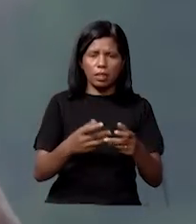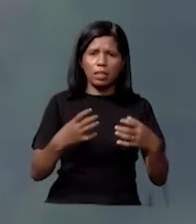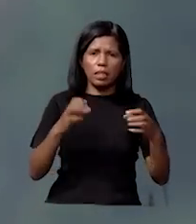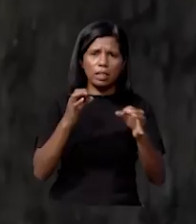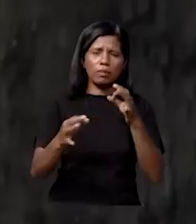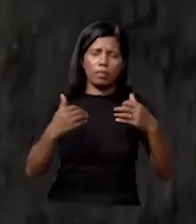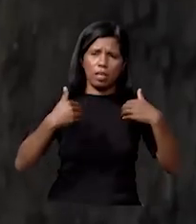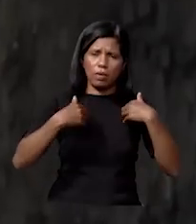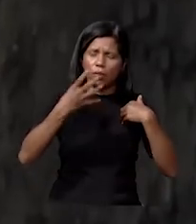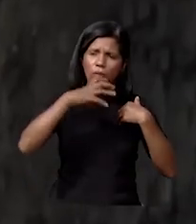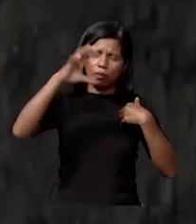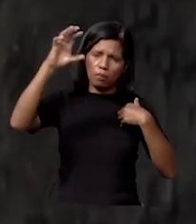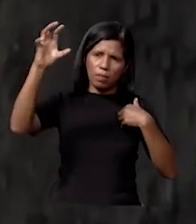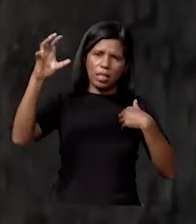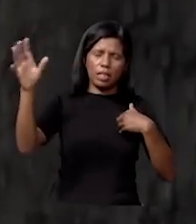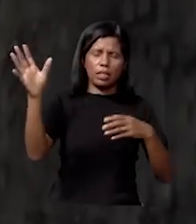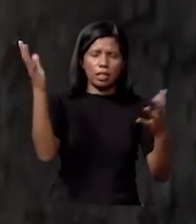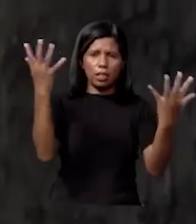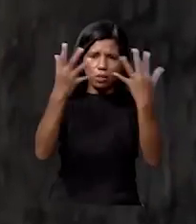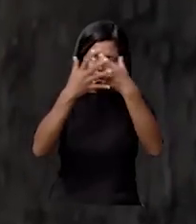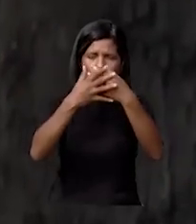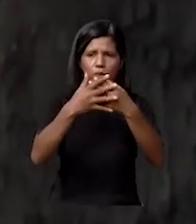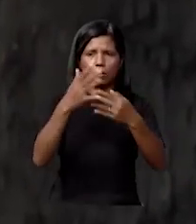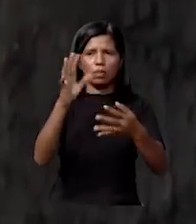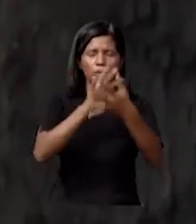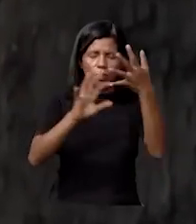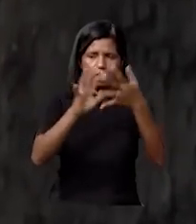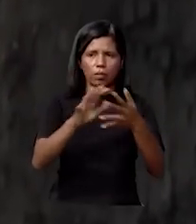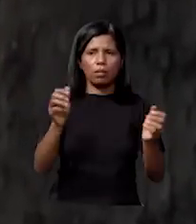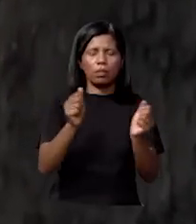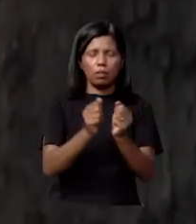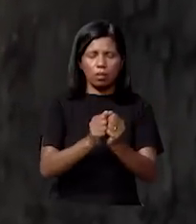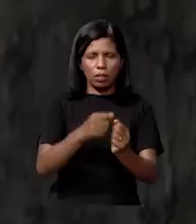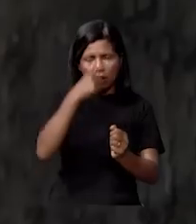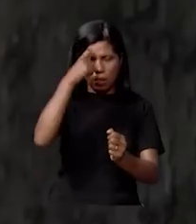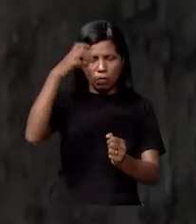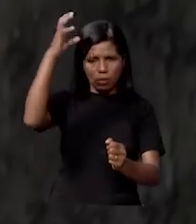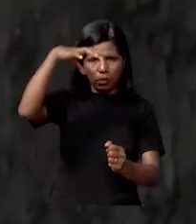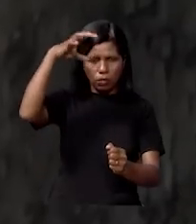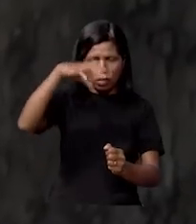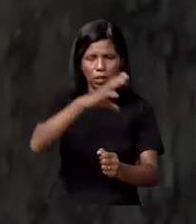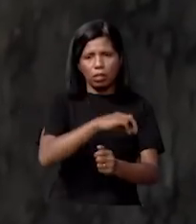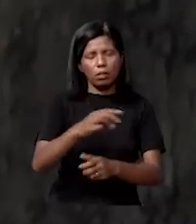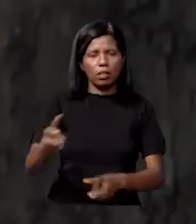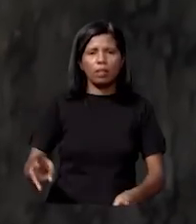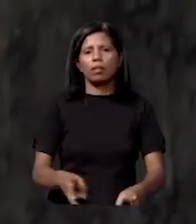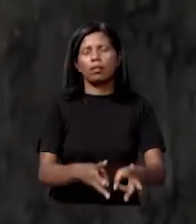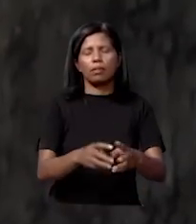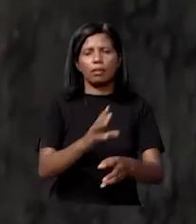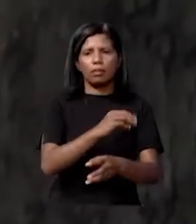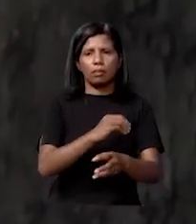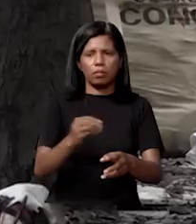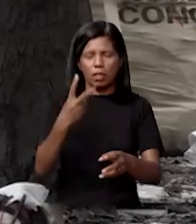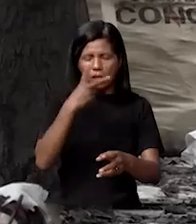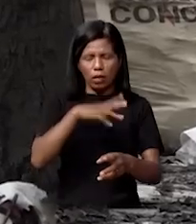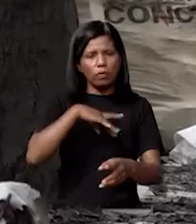manas ai suar hafalu inan rogaya bokon tamba udan ben solur no dala balun falun rai